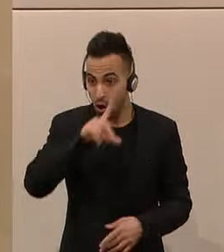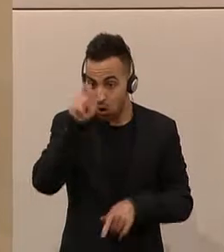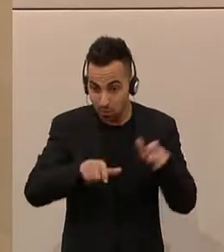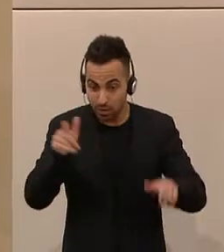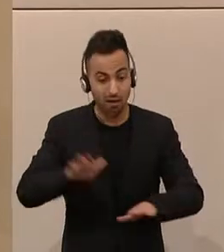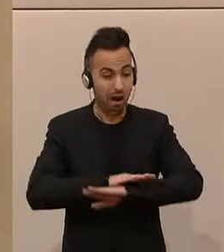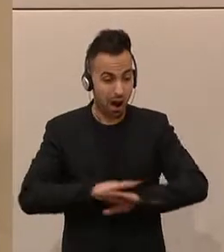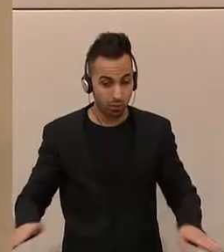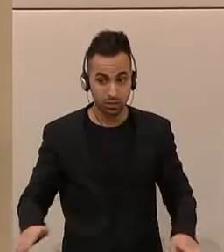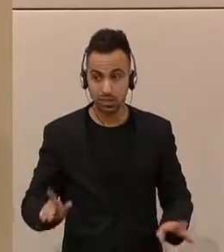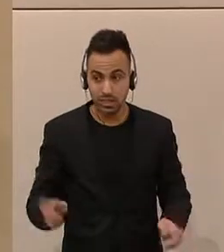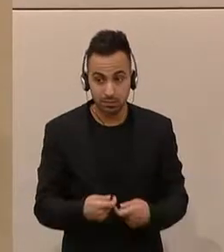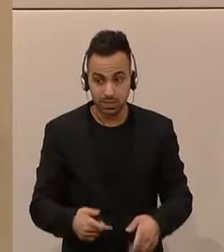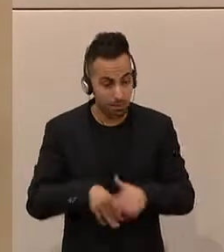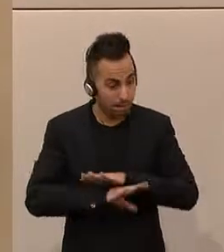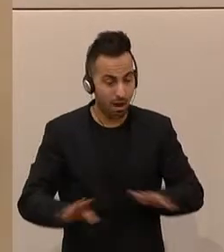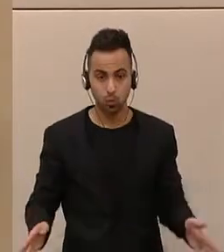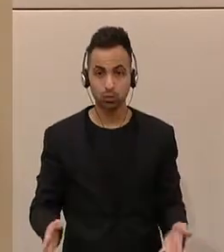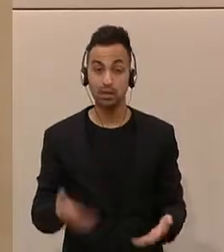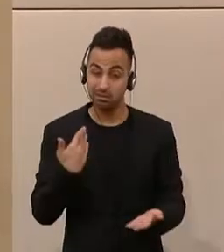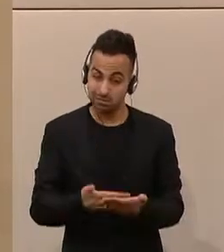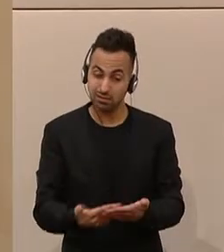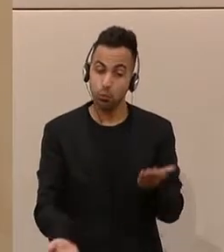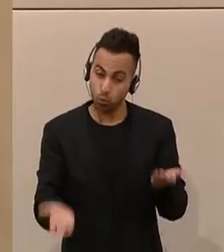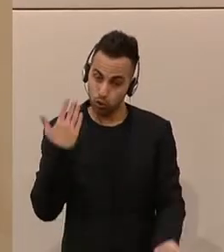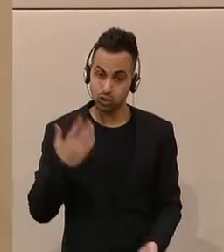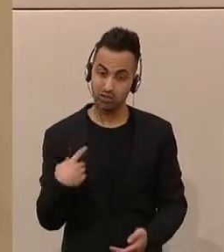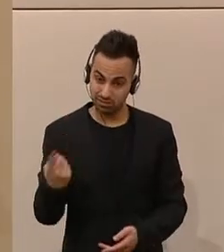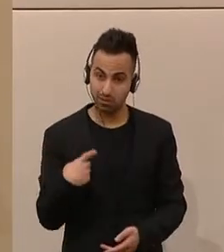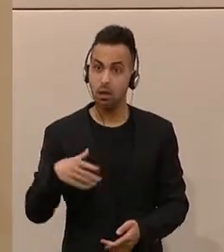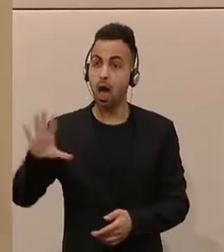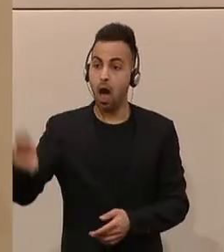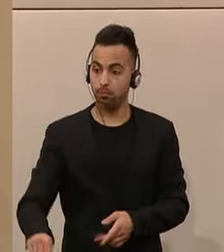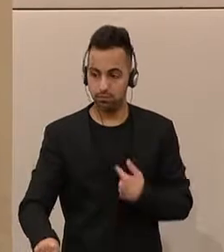mehr geben. Es wird sie nicht mehr geben. Und das macht den Unterschied zwischen uns aus.